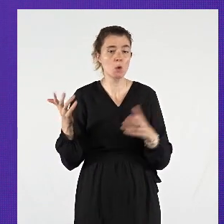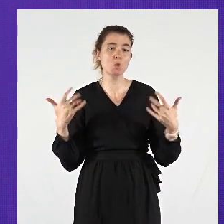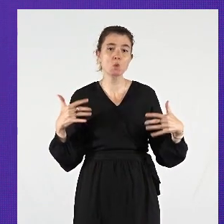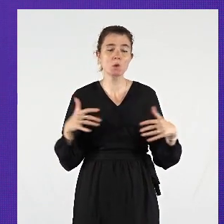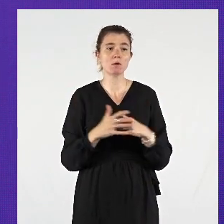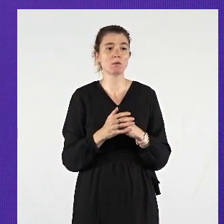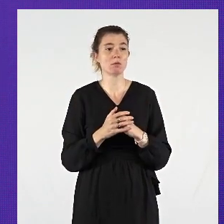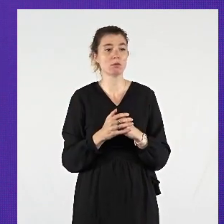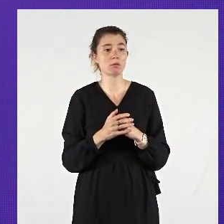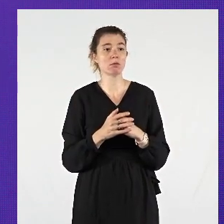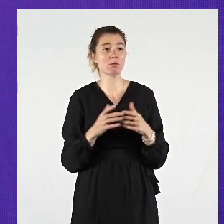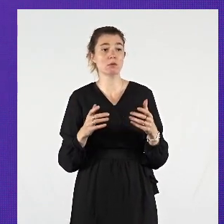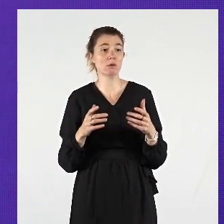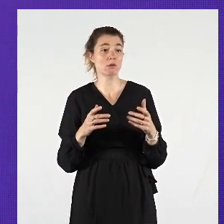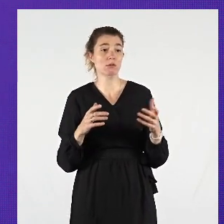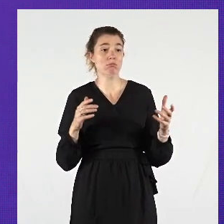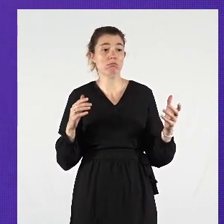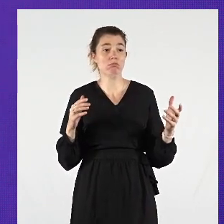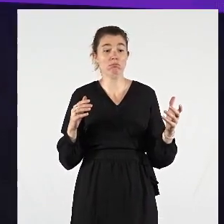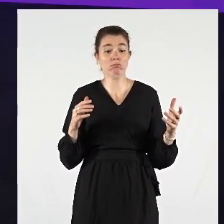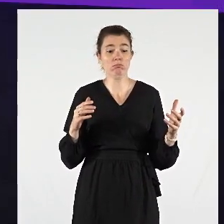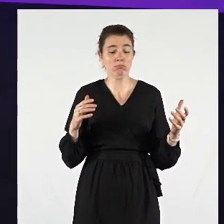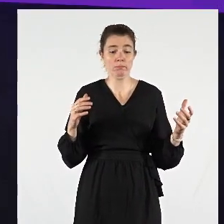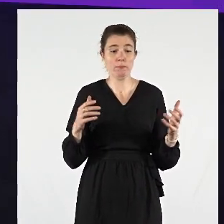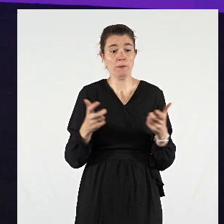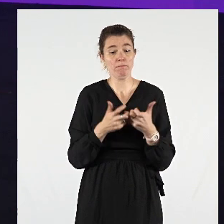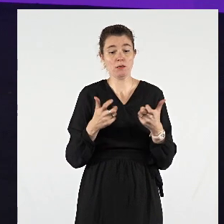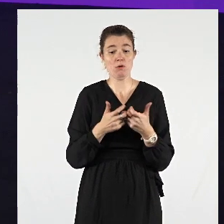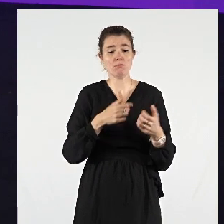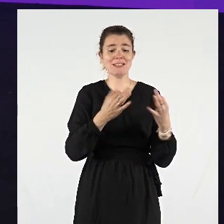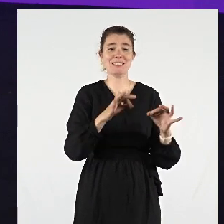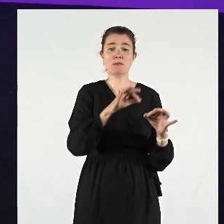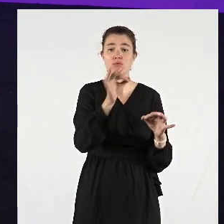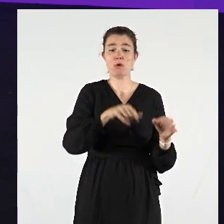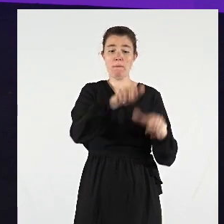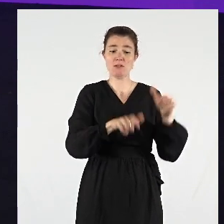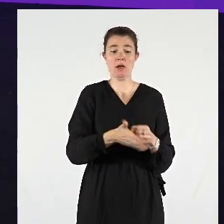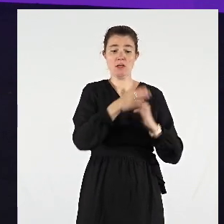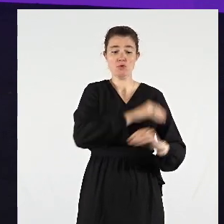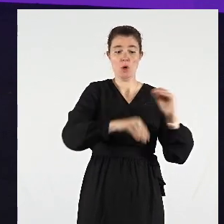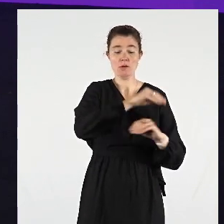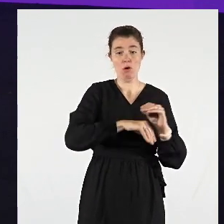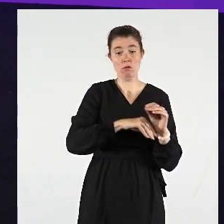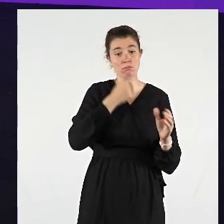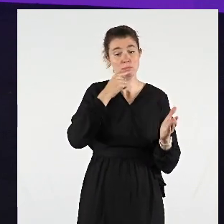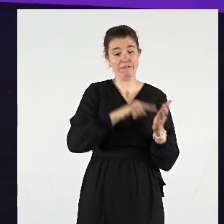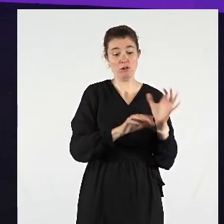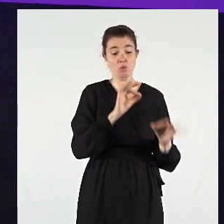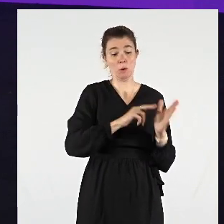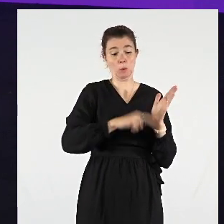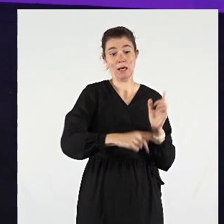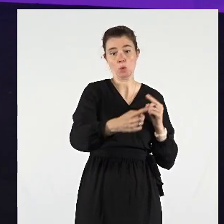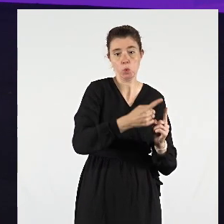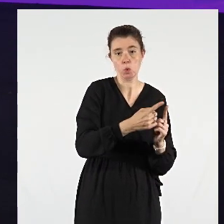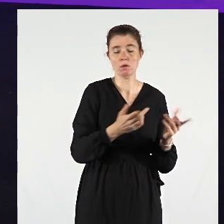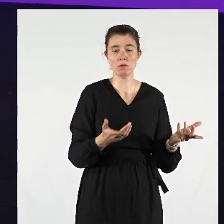consacrent l'intégrité de leur activité, ce qui est considérable, 10% des aides-soignants, à uniquement fonctionner en contrat court, ce qui pose des tas de questions